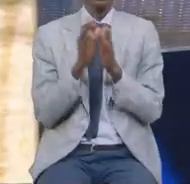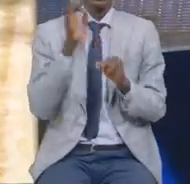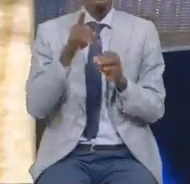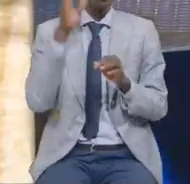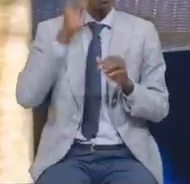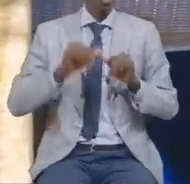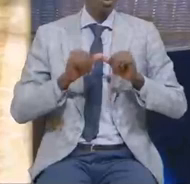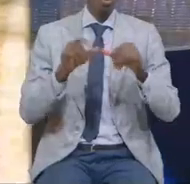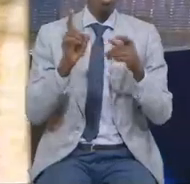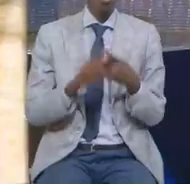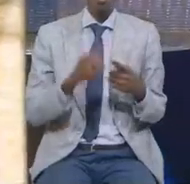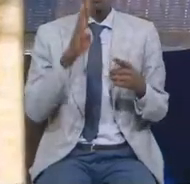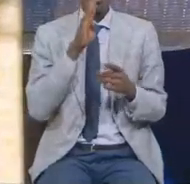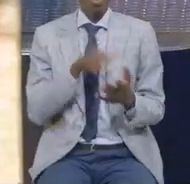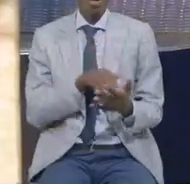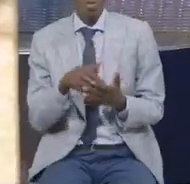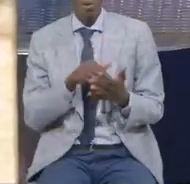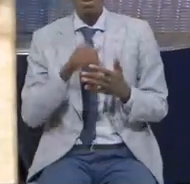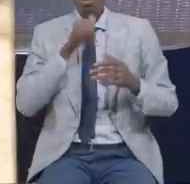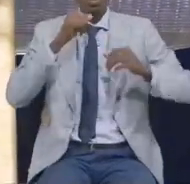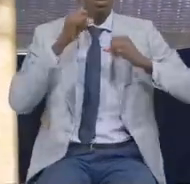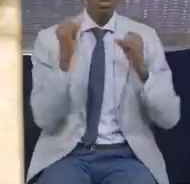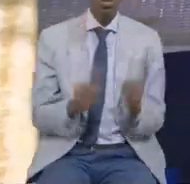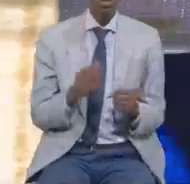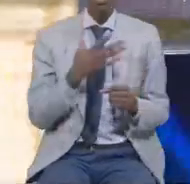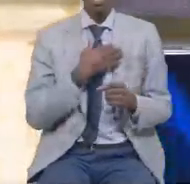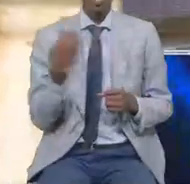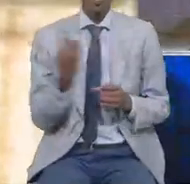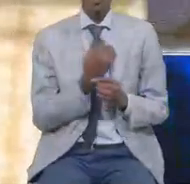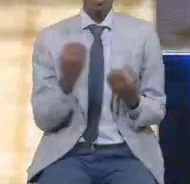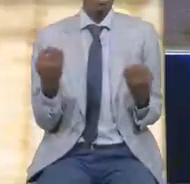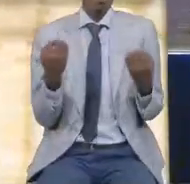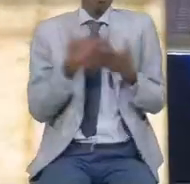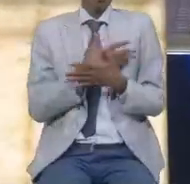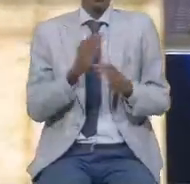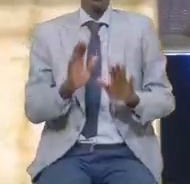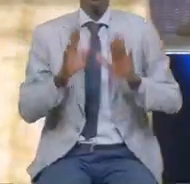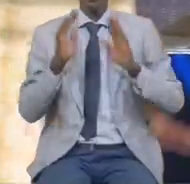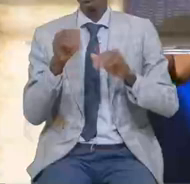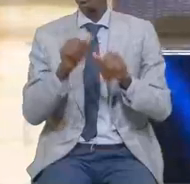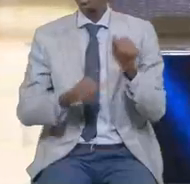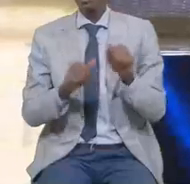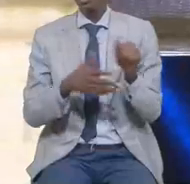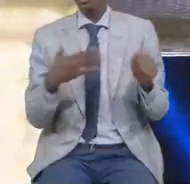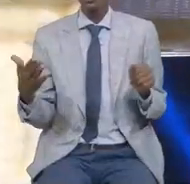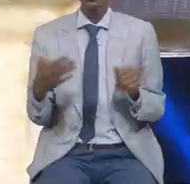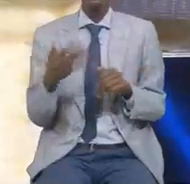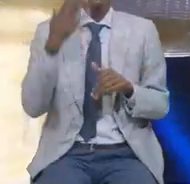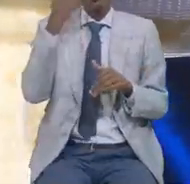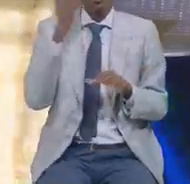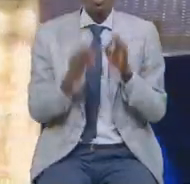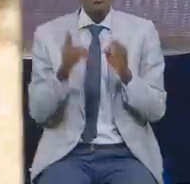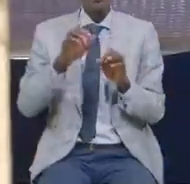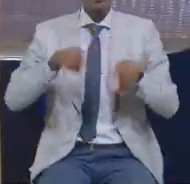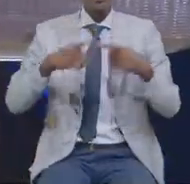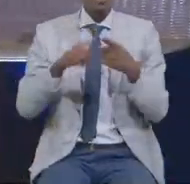d'épine dorsale, tu as peur de tout. Si tu vas éviter ce que Dieu t'a appelé à faire, pourquoi tu